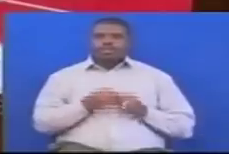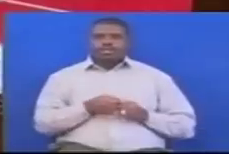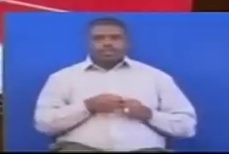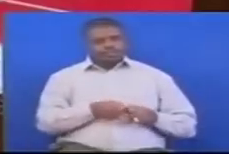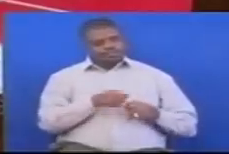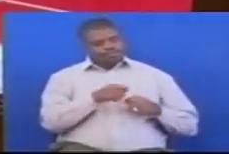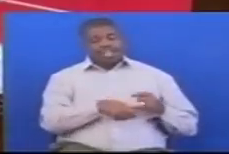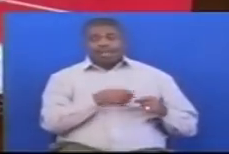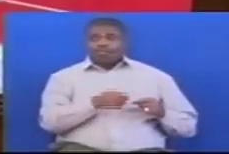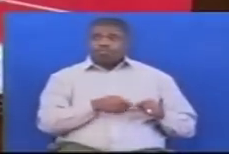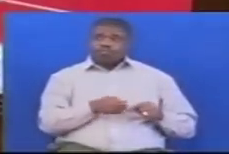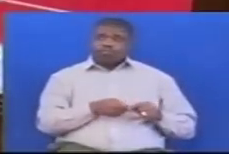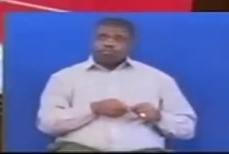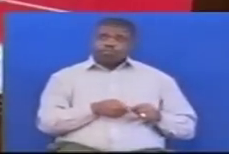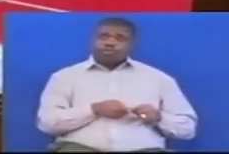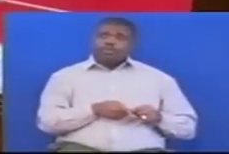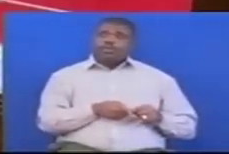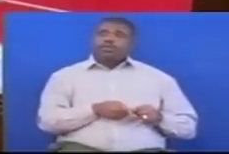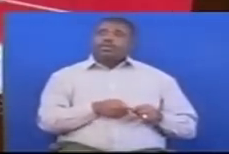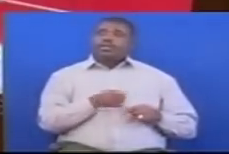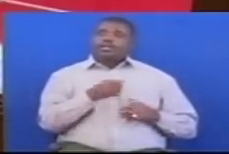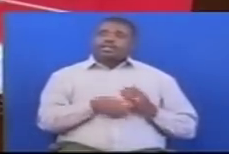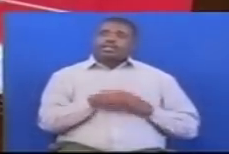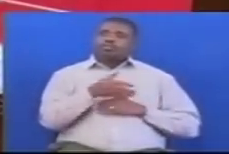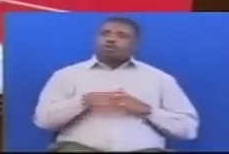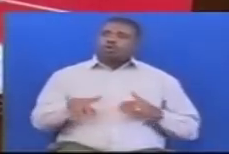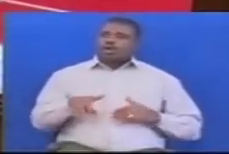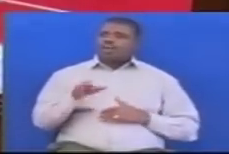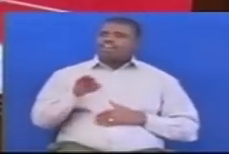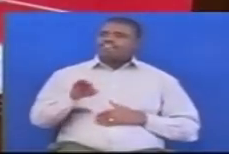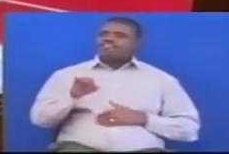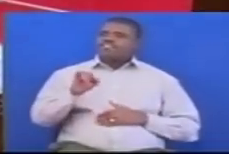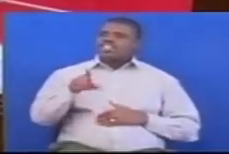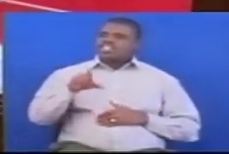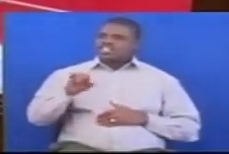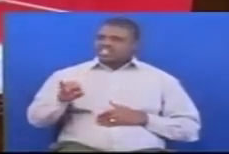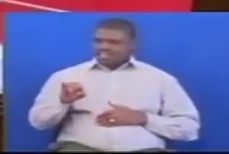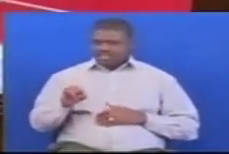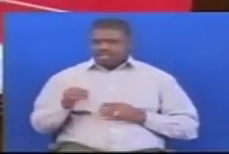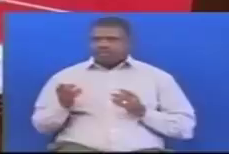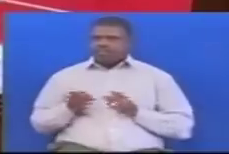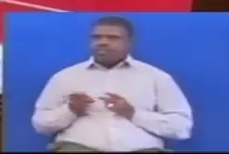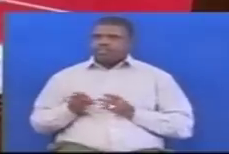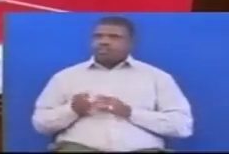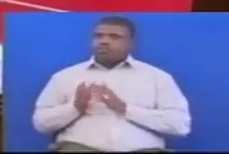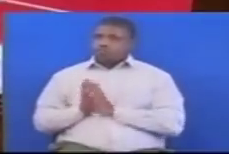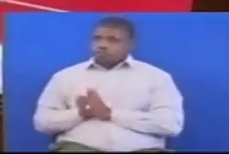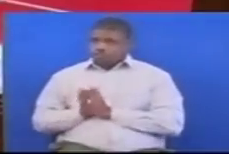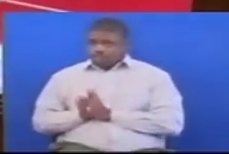wa umeme, mashine, pampu ya umeme kwenye bwawa la Mfili. Na kuomba vile vile Mheshimiwa Waziri,